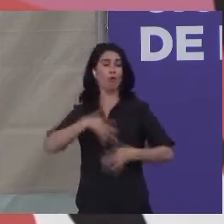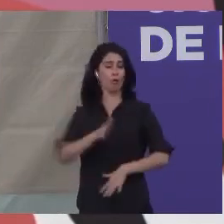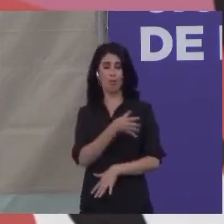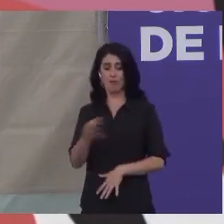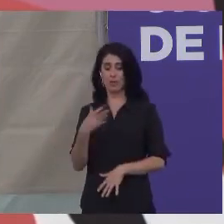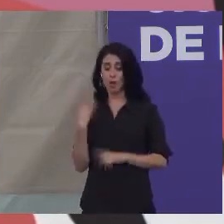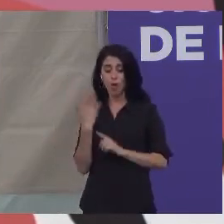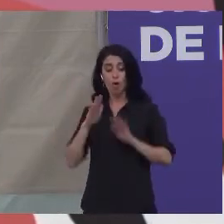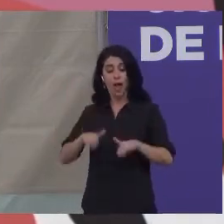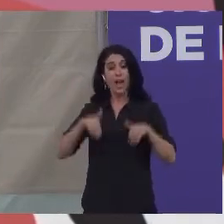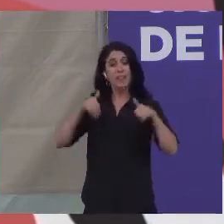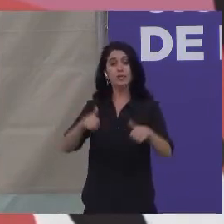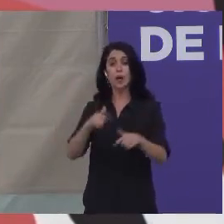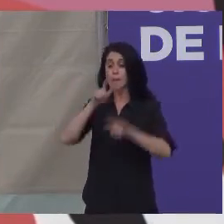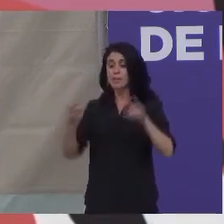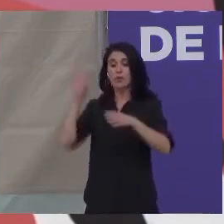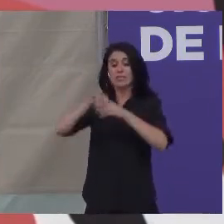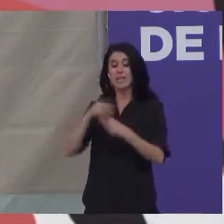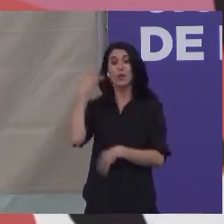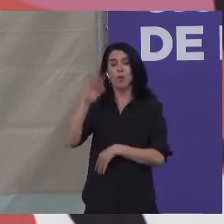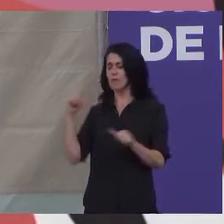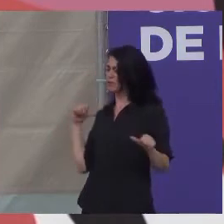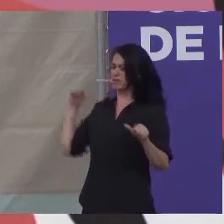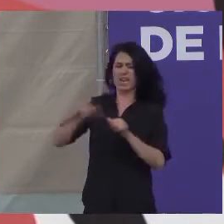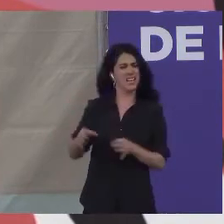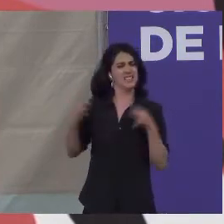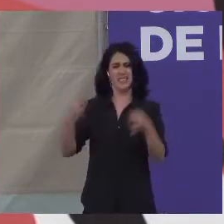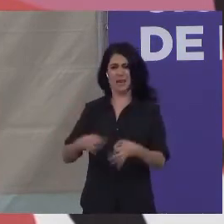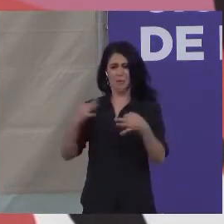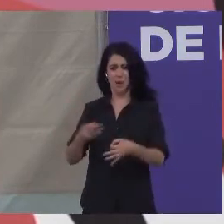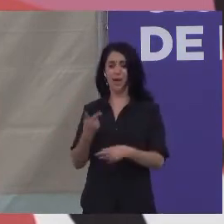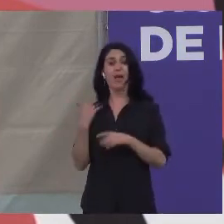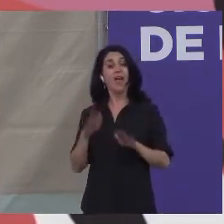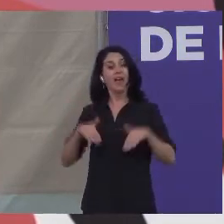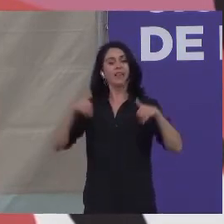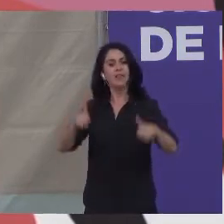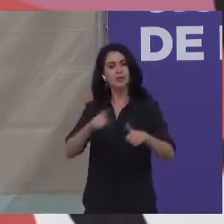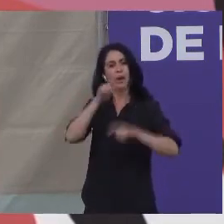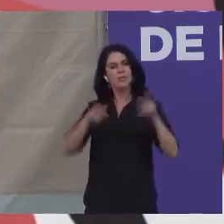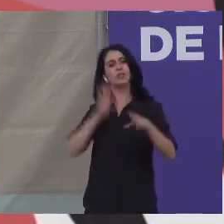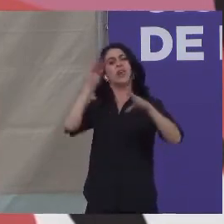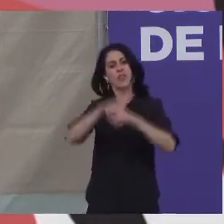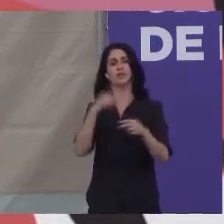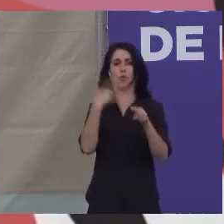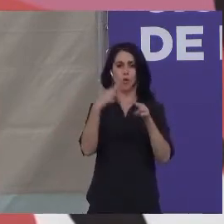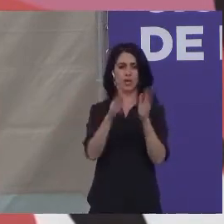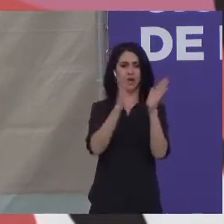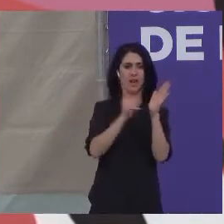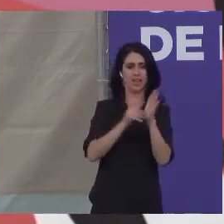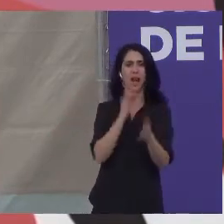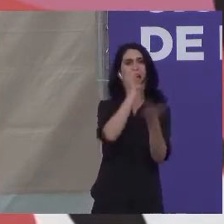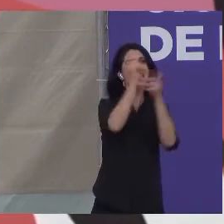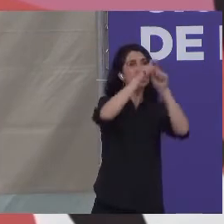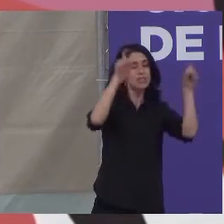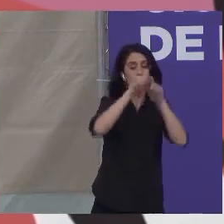sempre. Som una candidatura de gent que està en la política valenciana, a les institucions, als cercles i al